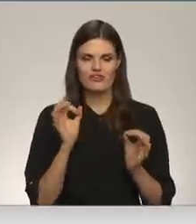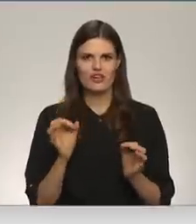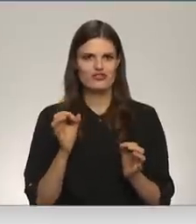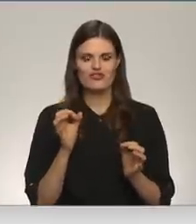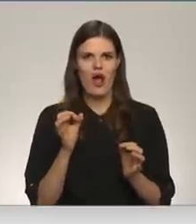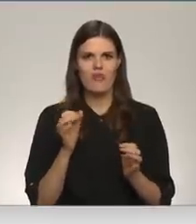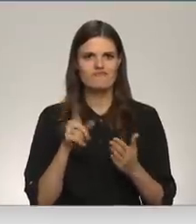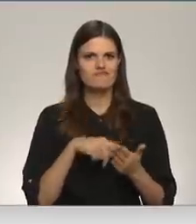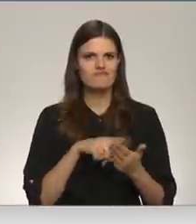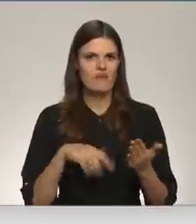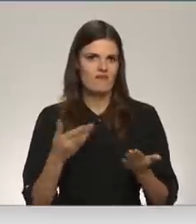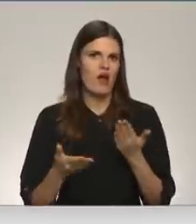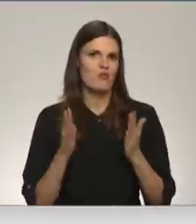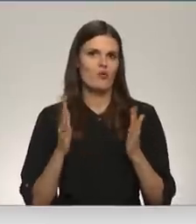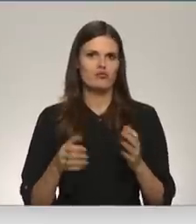plašāka mēroga